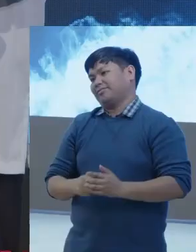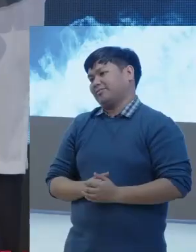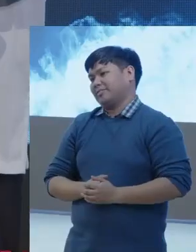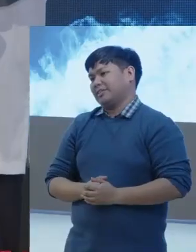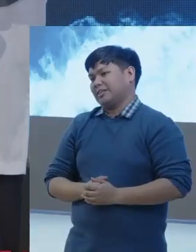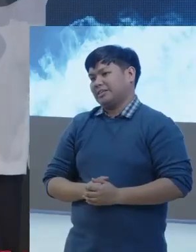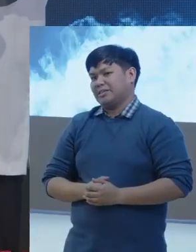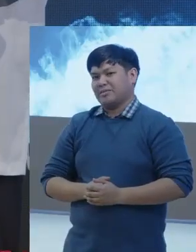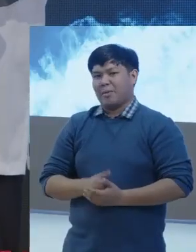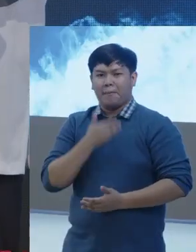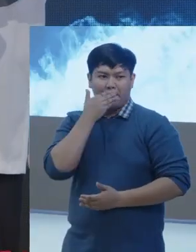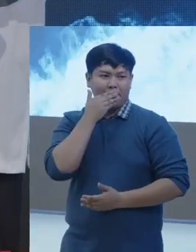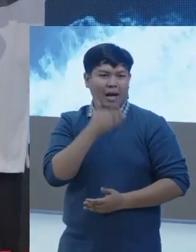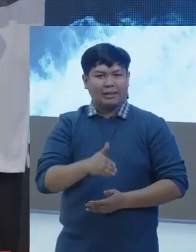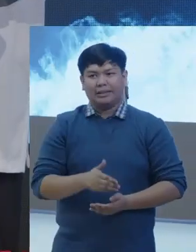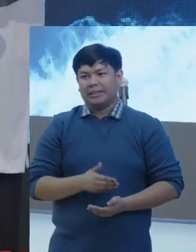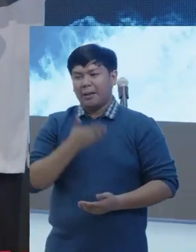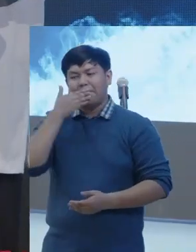Cruelty,